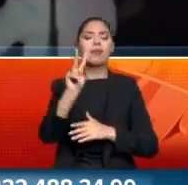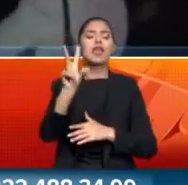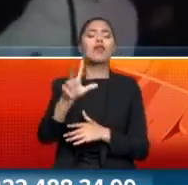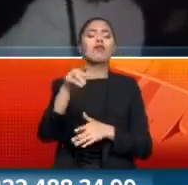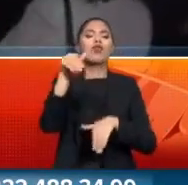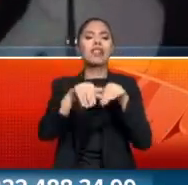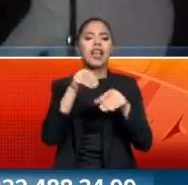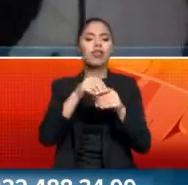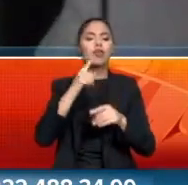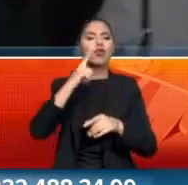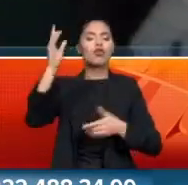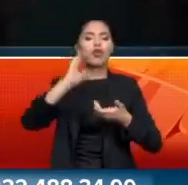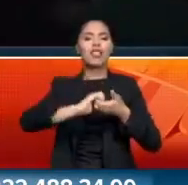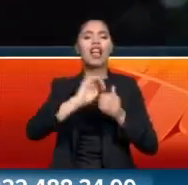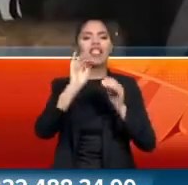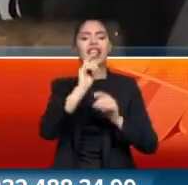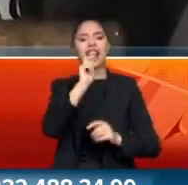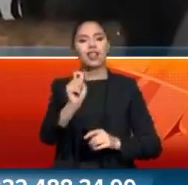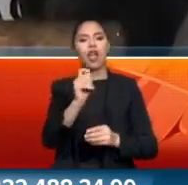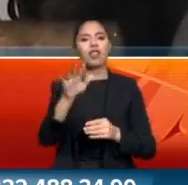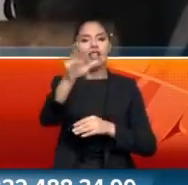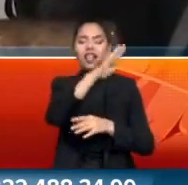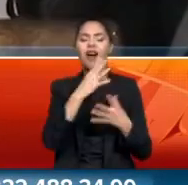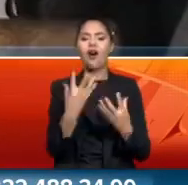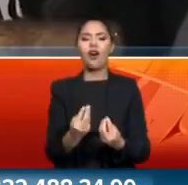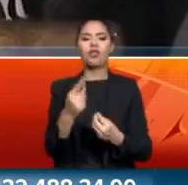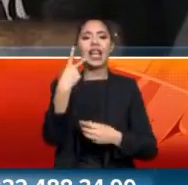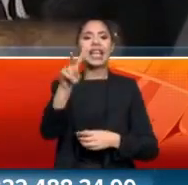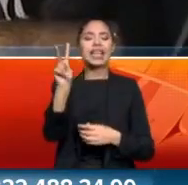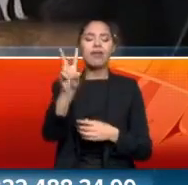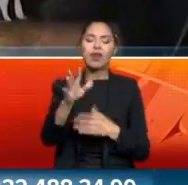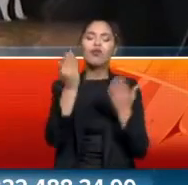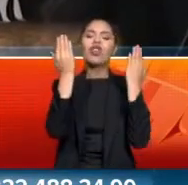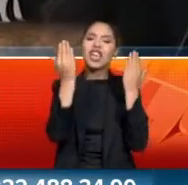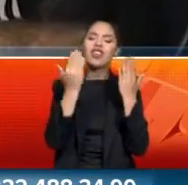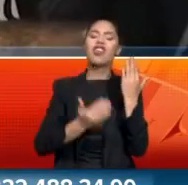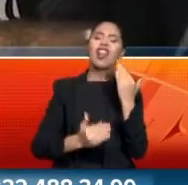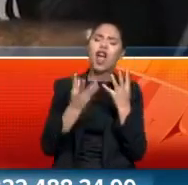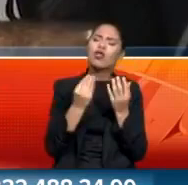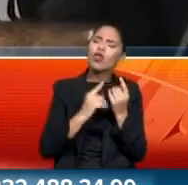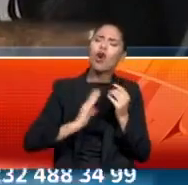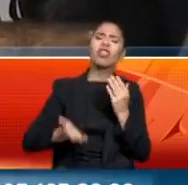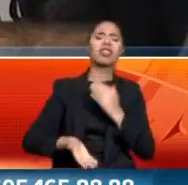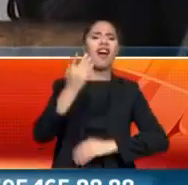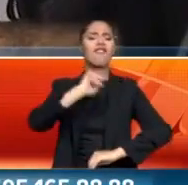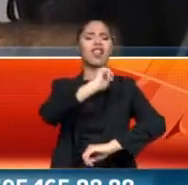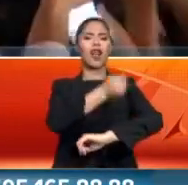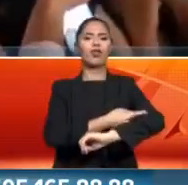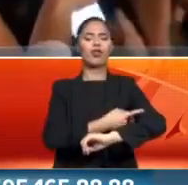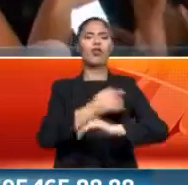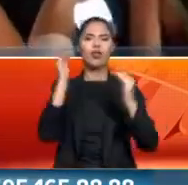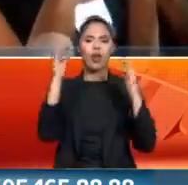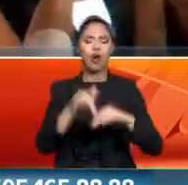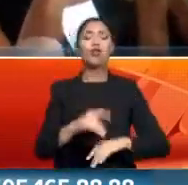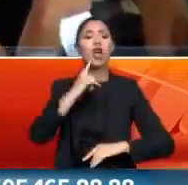Cumhur İttifakı'na destek sözü aldı. 2023'e inşallah çok daha güçlü bir şekilde yürüyeceğiz.